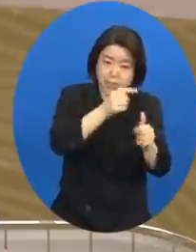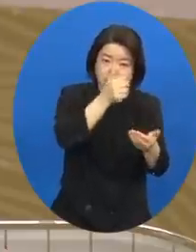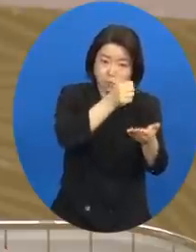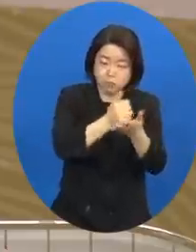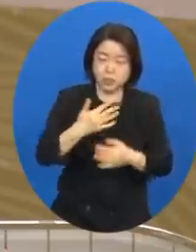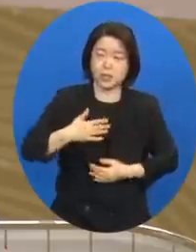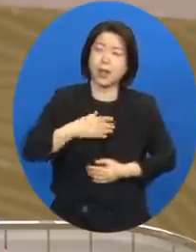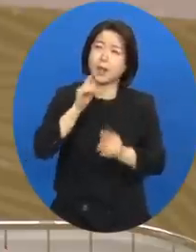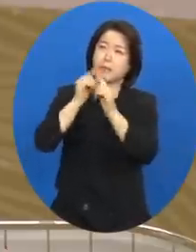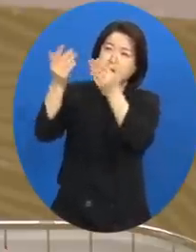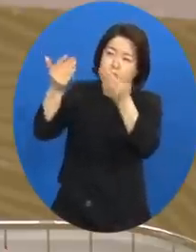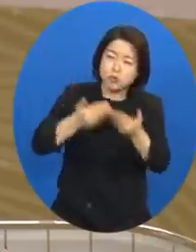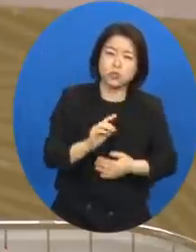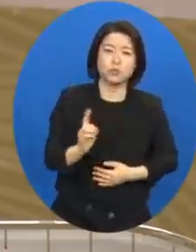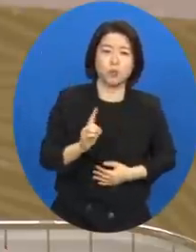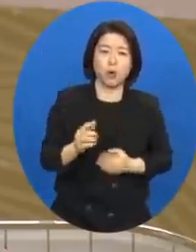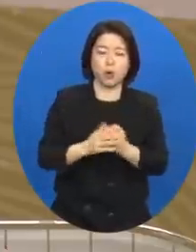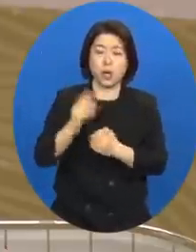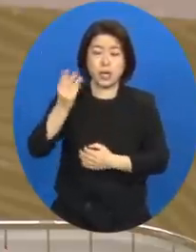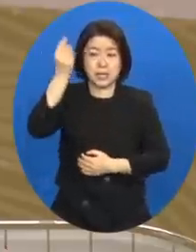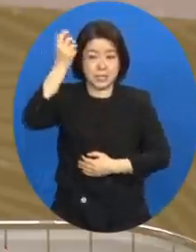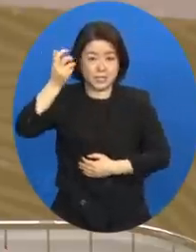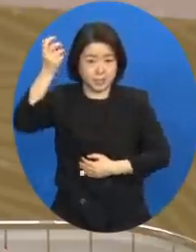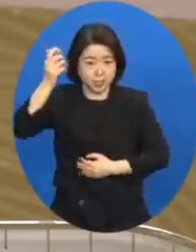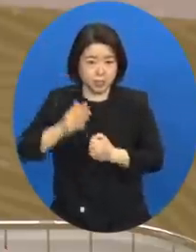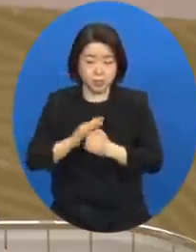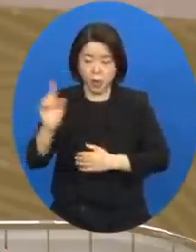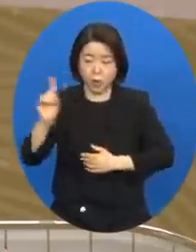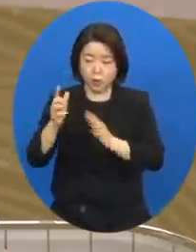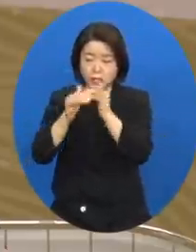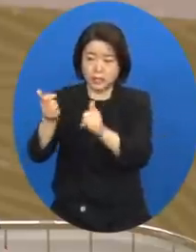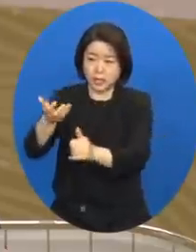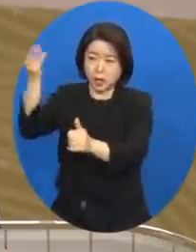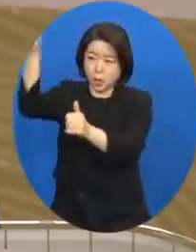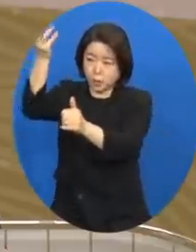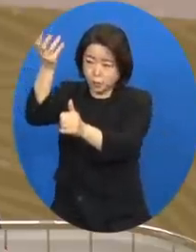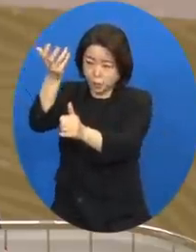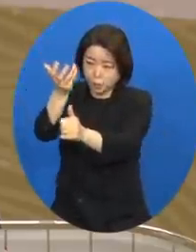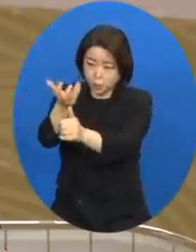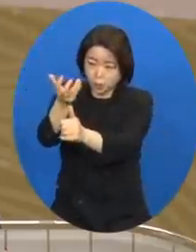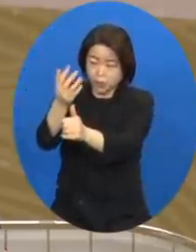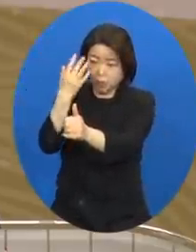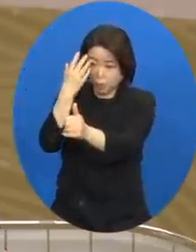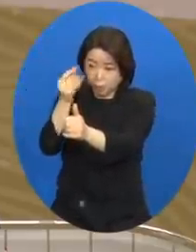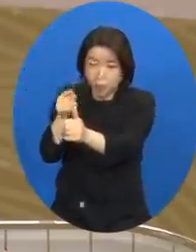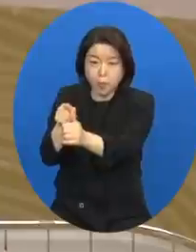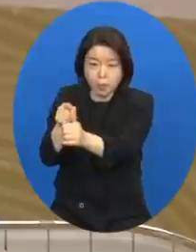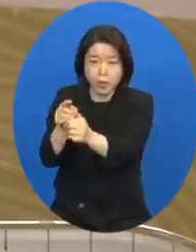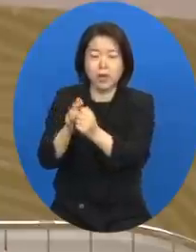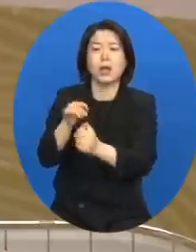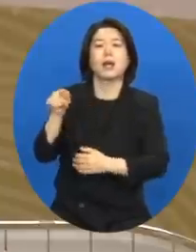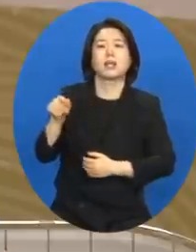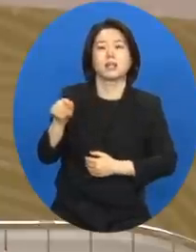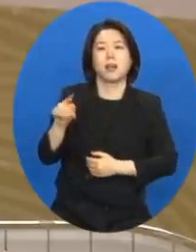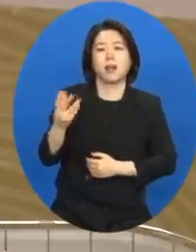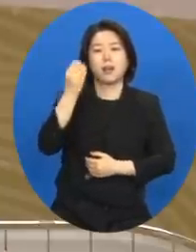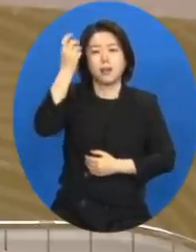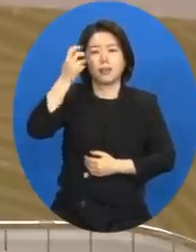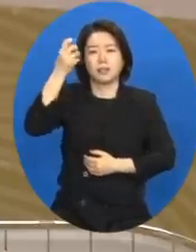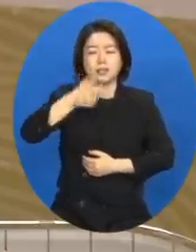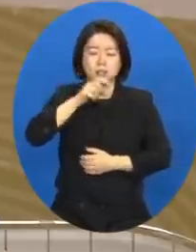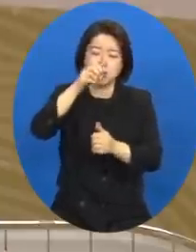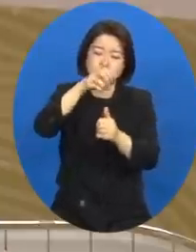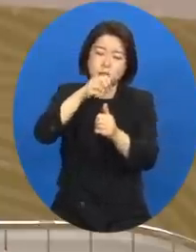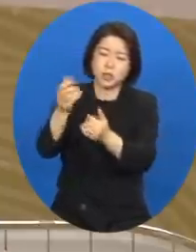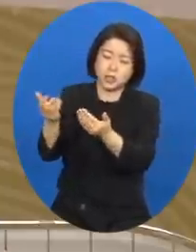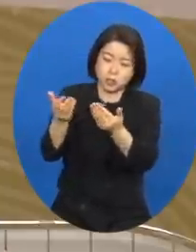나에게 말씀하기를 성령이 어떤 사람 위에 내려와서 머무는 것을 보거든 그가 바로 성령으로 세례를